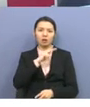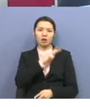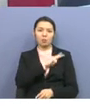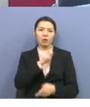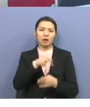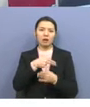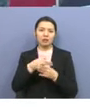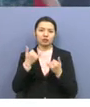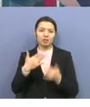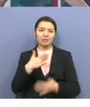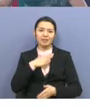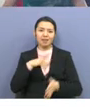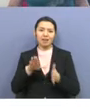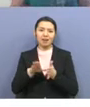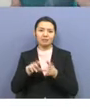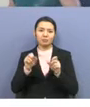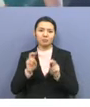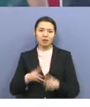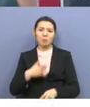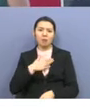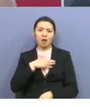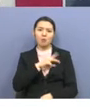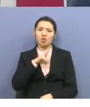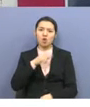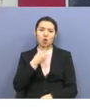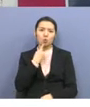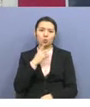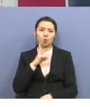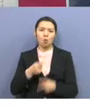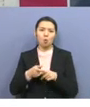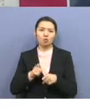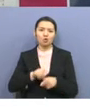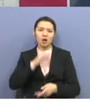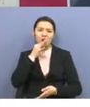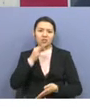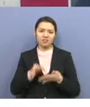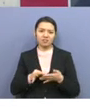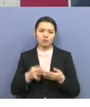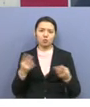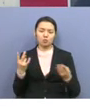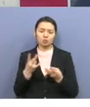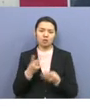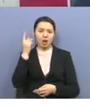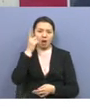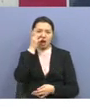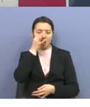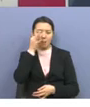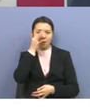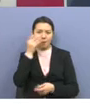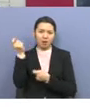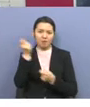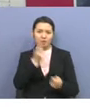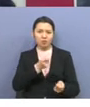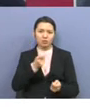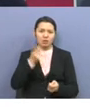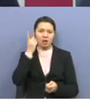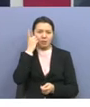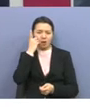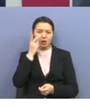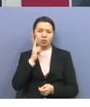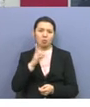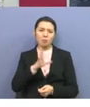Қазір электр маманымын. Жұмысым ауыр деп айта алмаймын, бірақ өте жауапты. Электроқұрылғылар Германиядан жеткізілген. Техника ғой, бірде сынады,